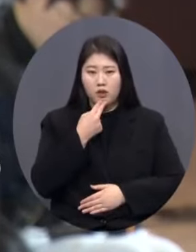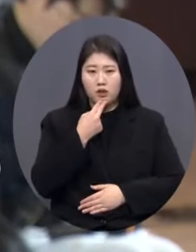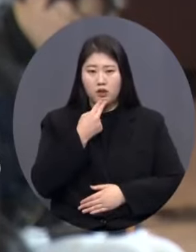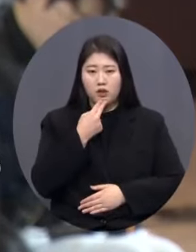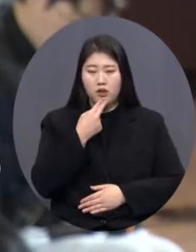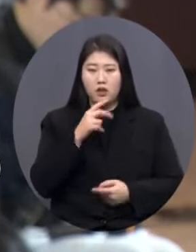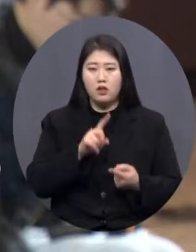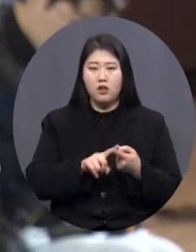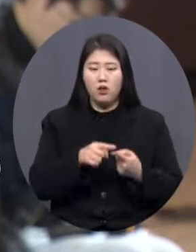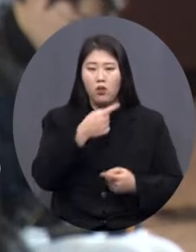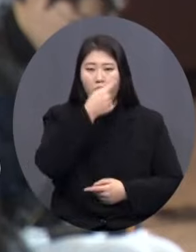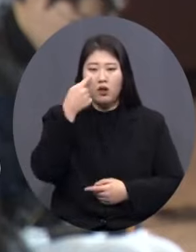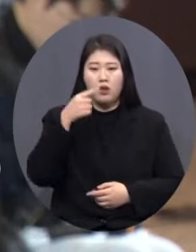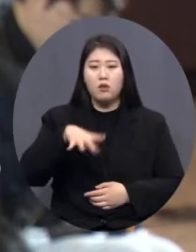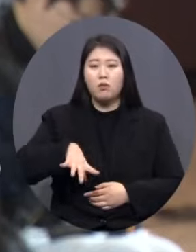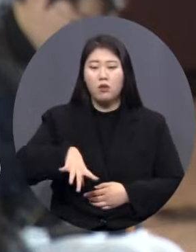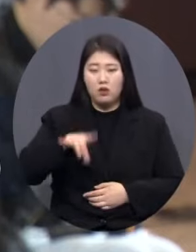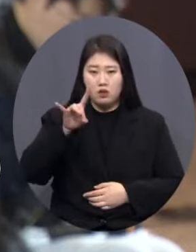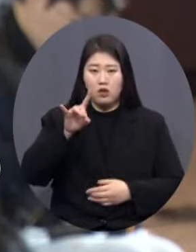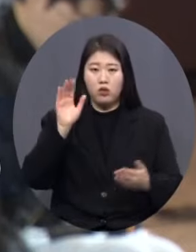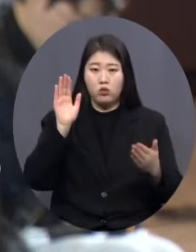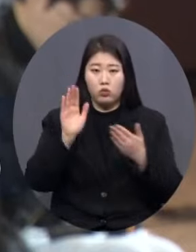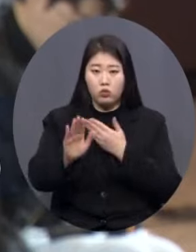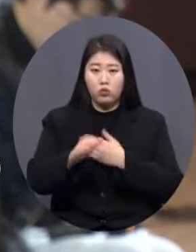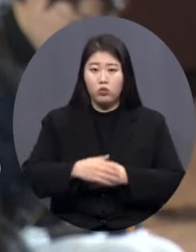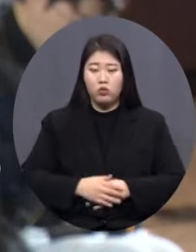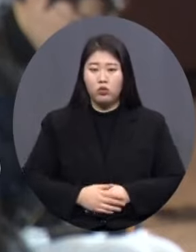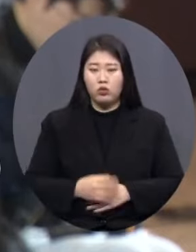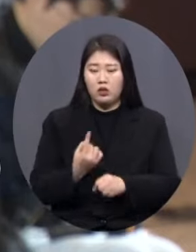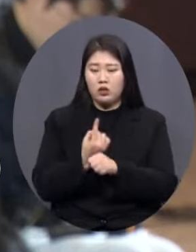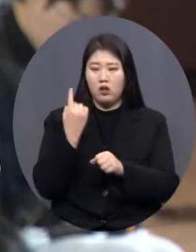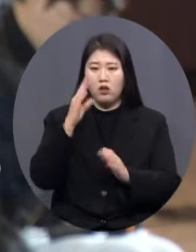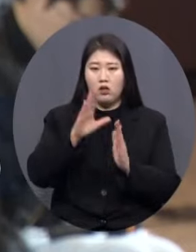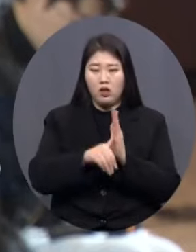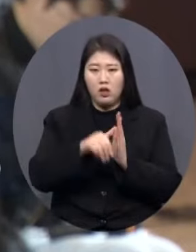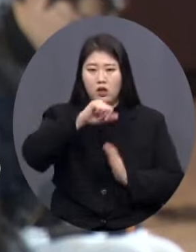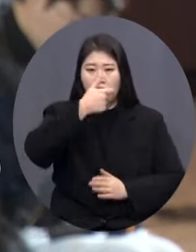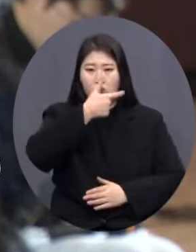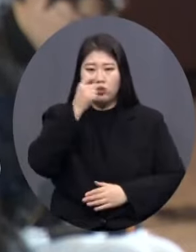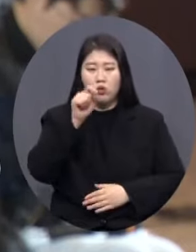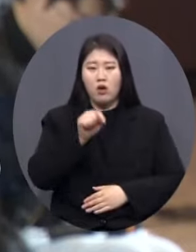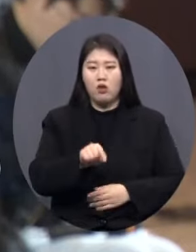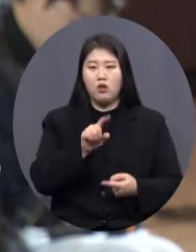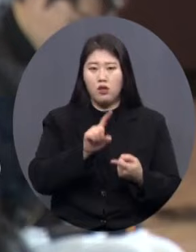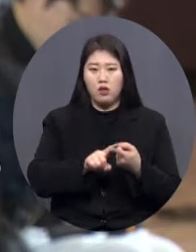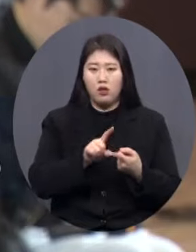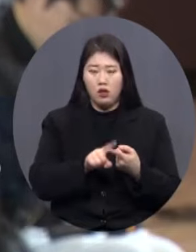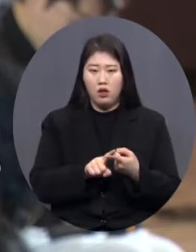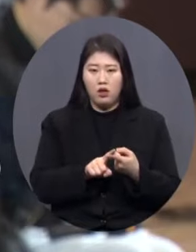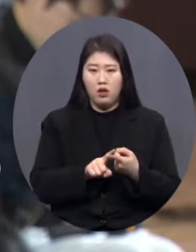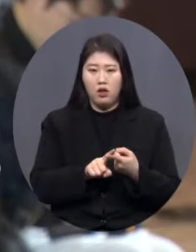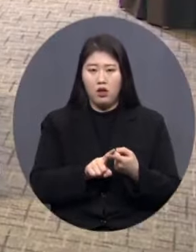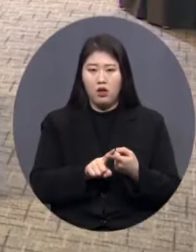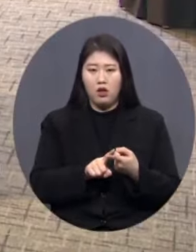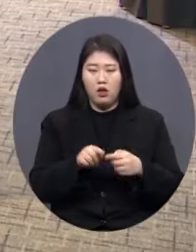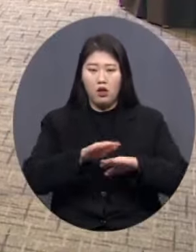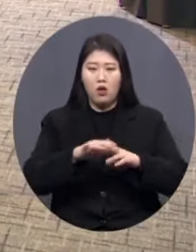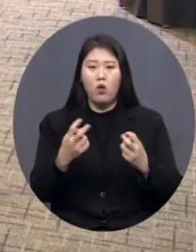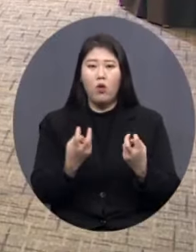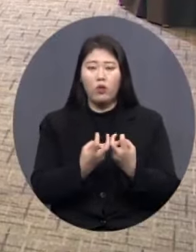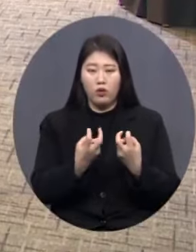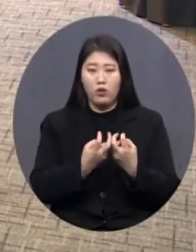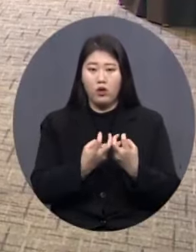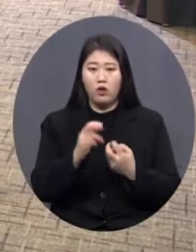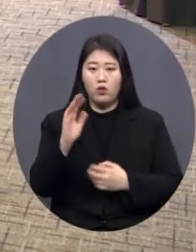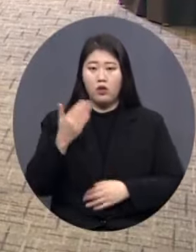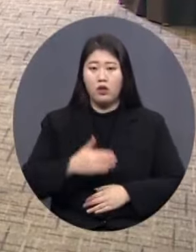없는지 확인되게 되면 지난해 우리가 예산이 부족했던 부분에 대해서 어떻게 채워넣을 것인지.